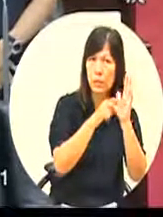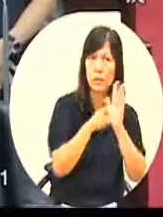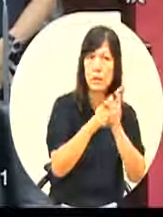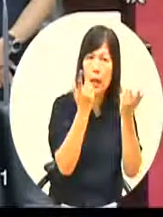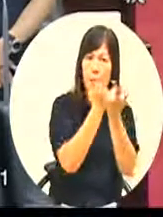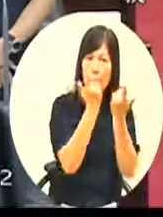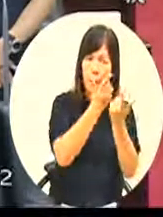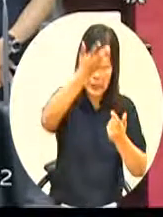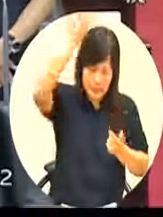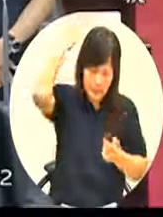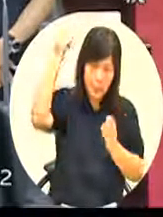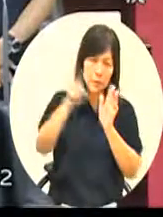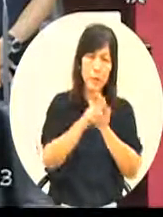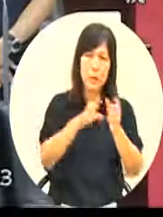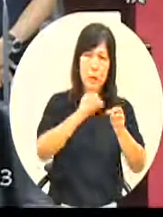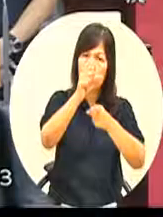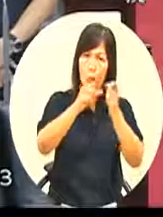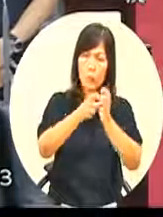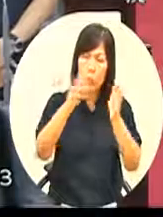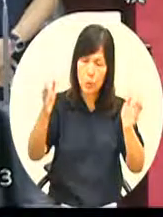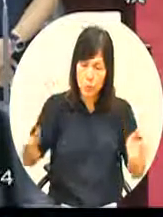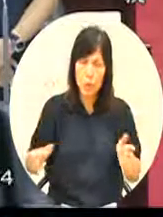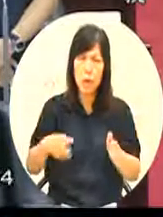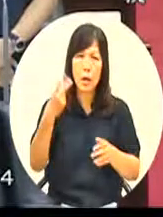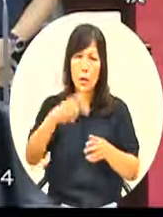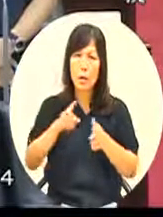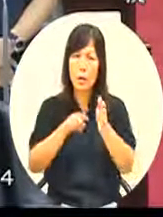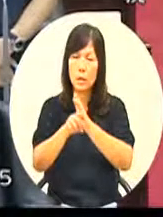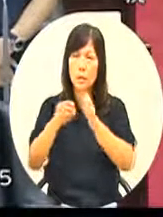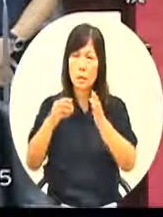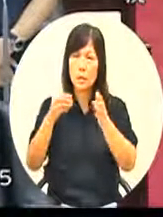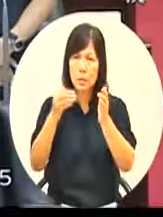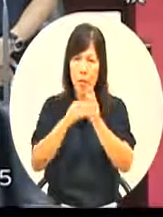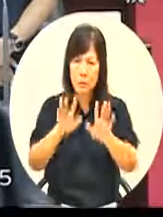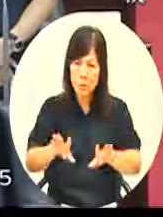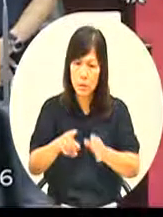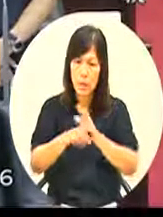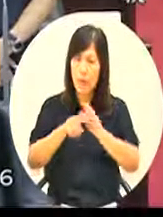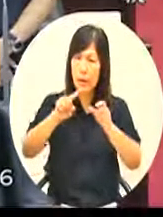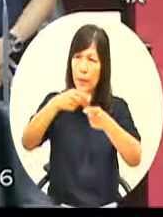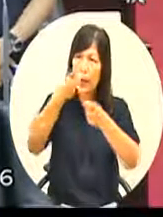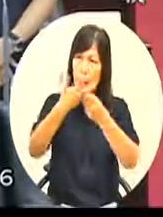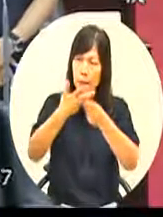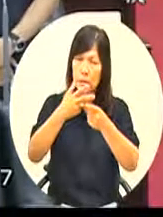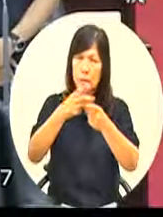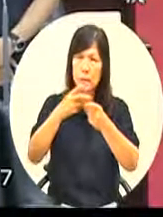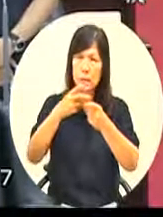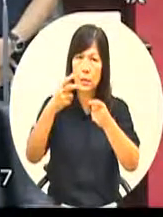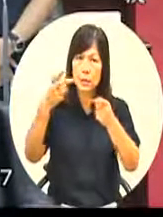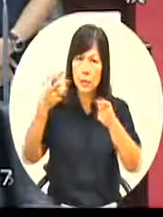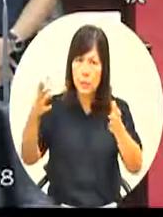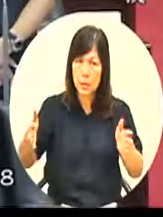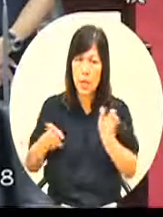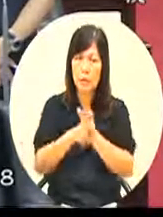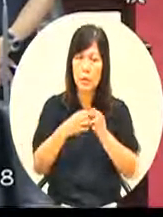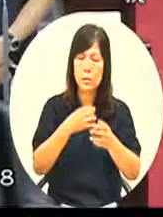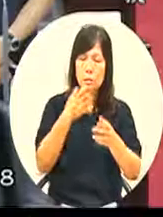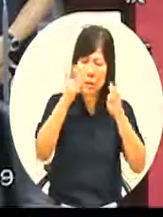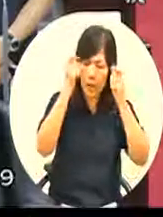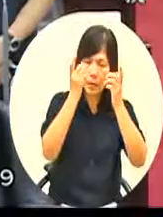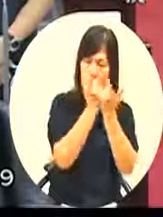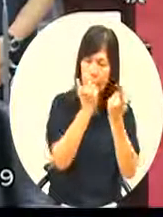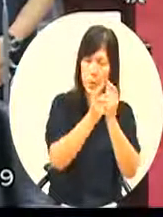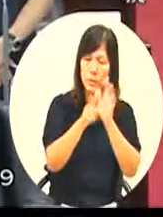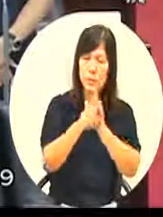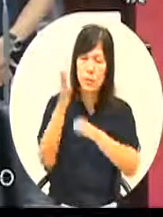去的5年，以及到今年更名，大概他到107年，台北市他是在他的公立幼儿园的部